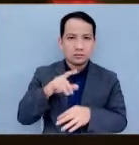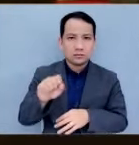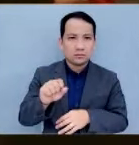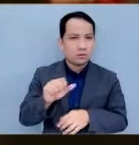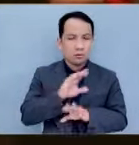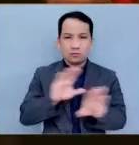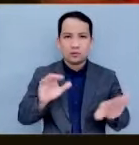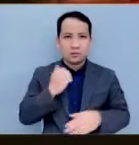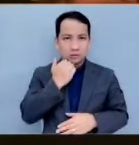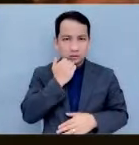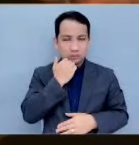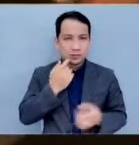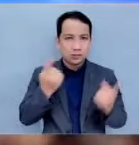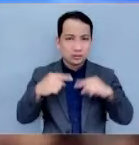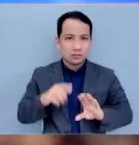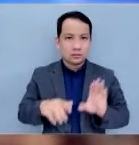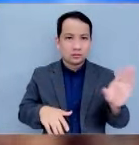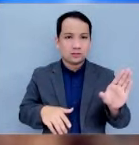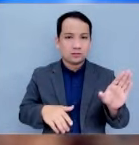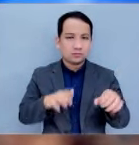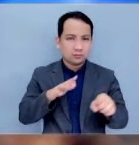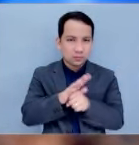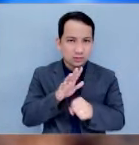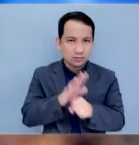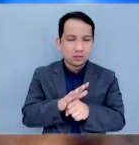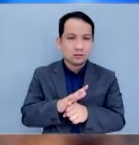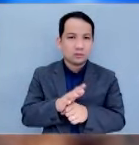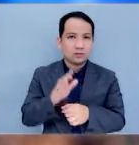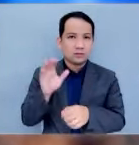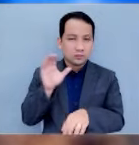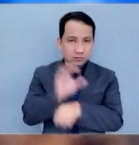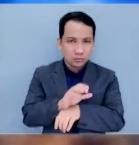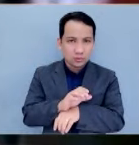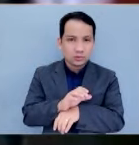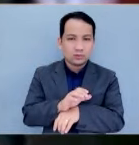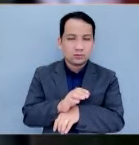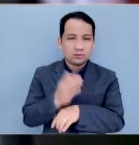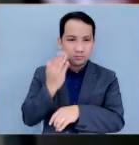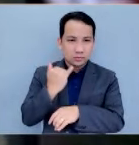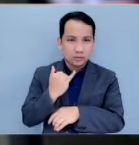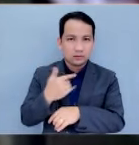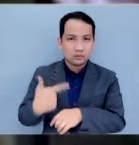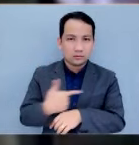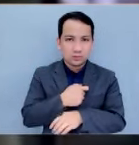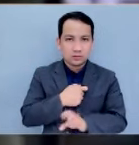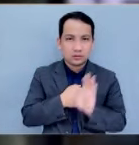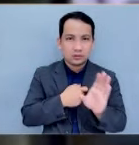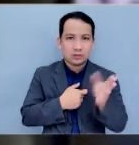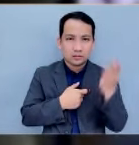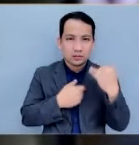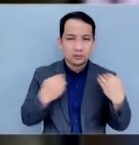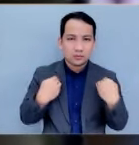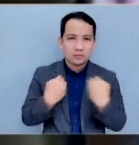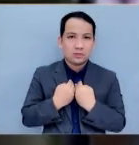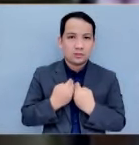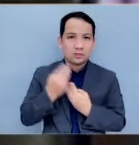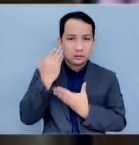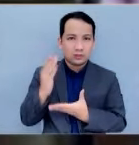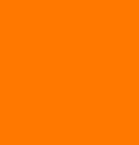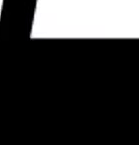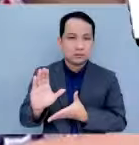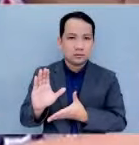mga paratang ng panggagahasa sa pilit ng pagtatrabaho at pananakit sa mga dating miyembro. Narito ang pahayag ni Attorney Topacio.